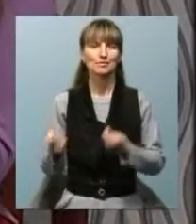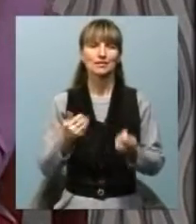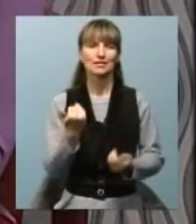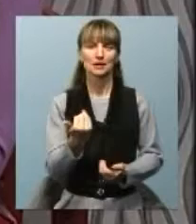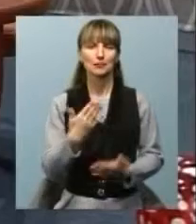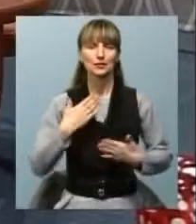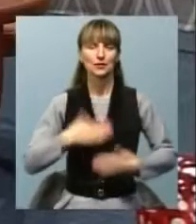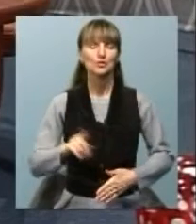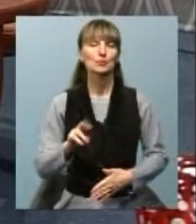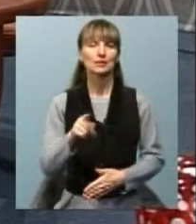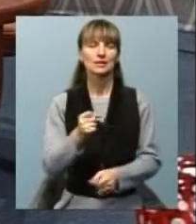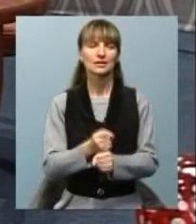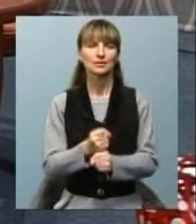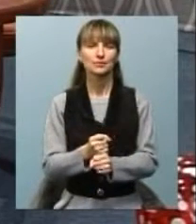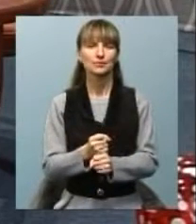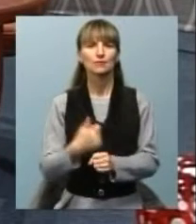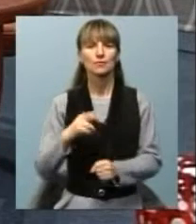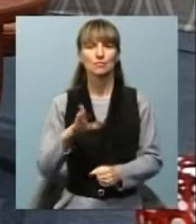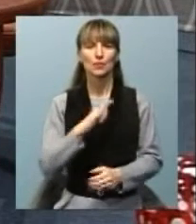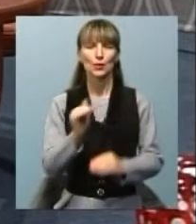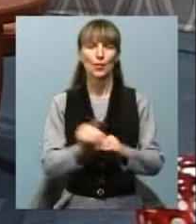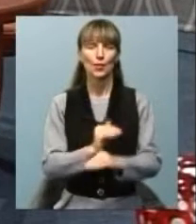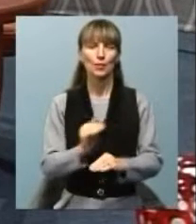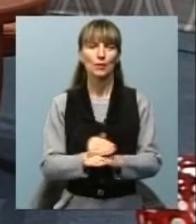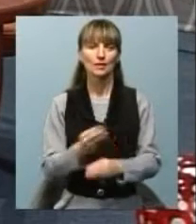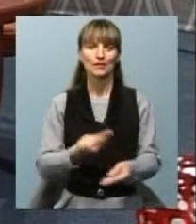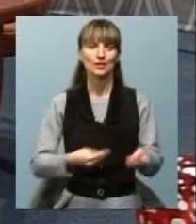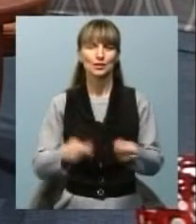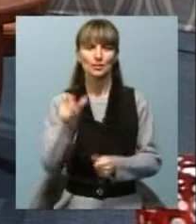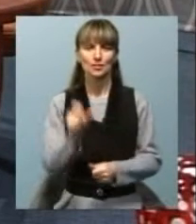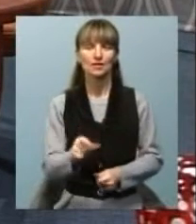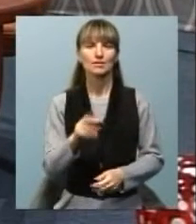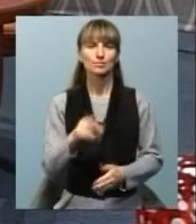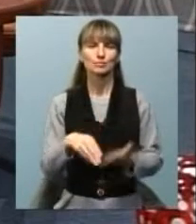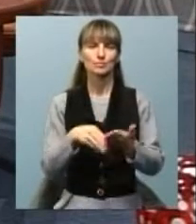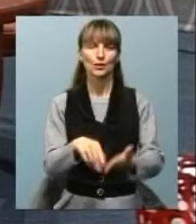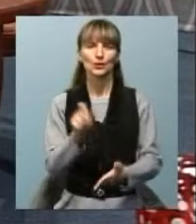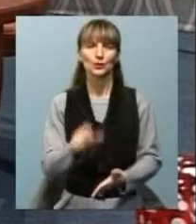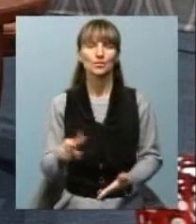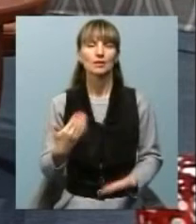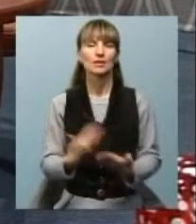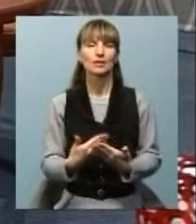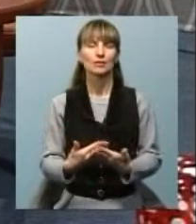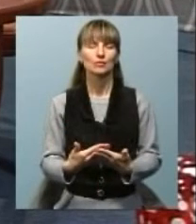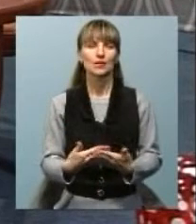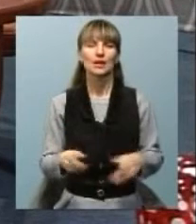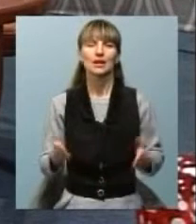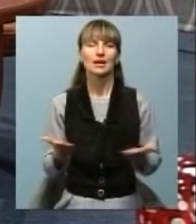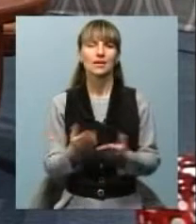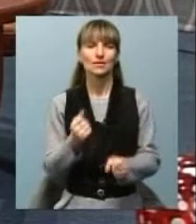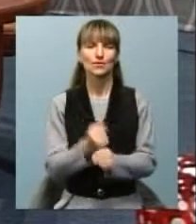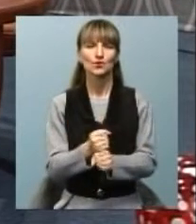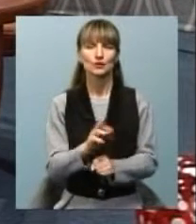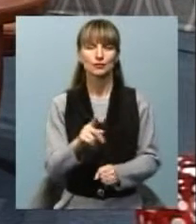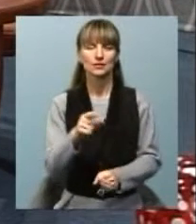Що б ти робила? Я б була доброю. І ти б, напевно, допомагала людям. Наприклад, які б вчинки ти робила?